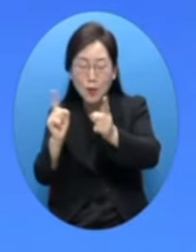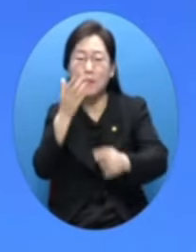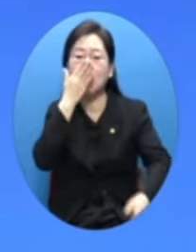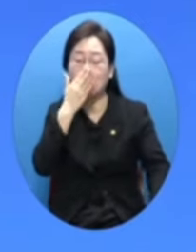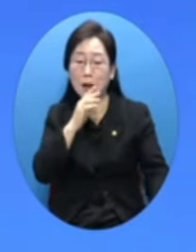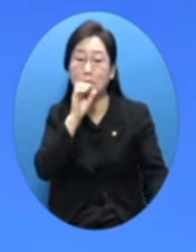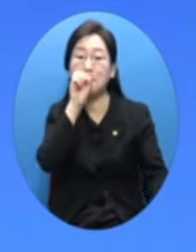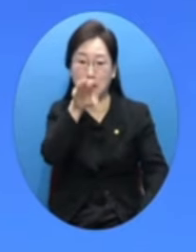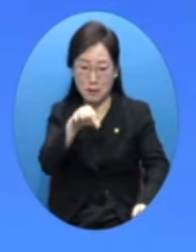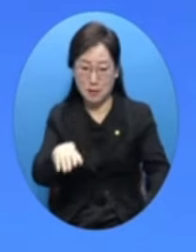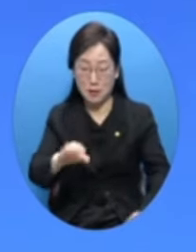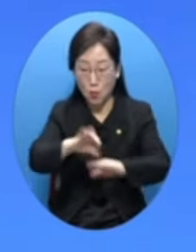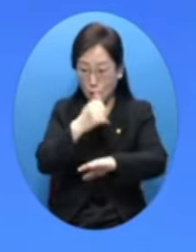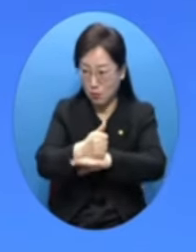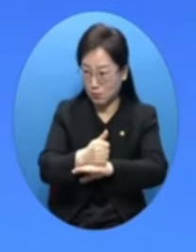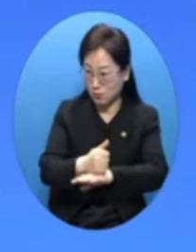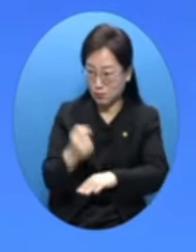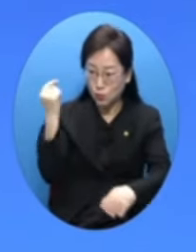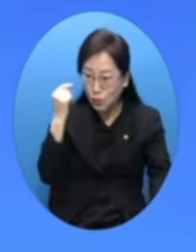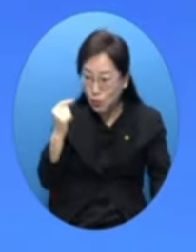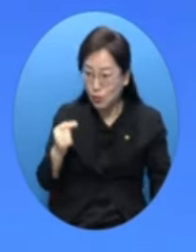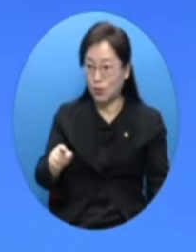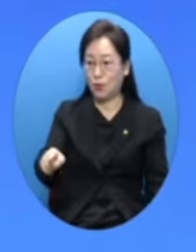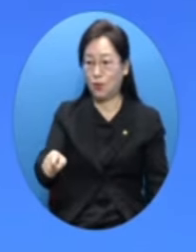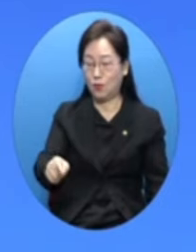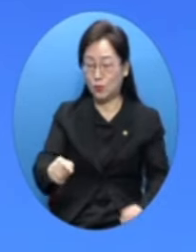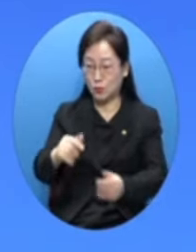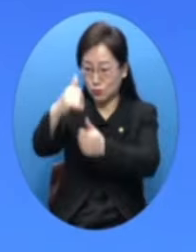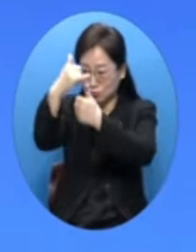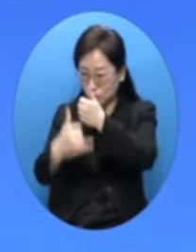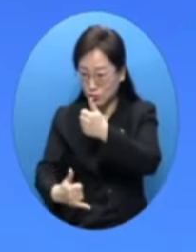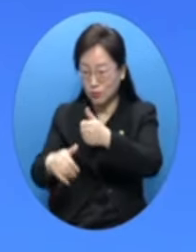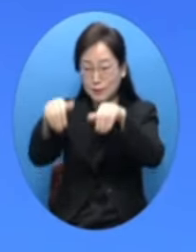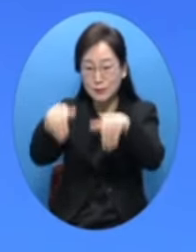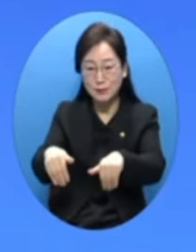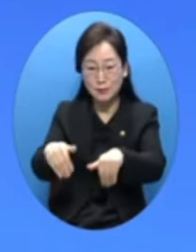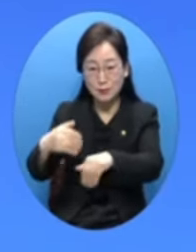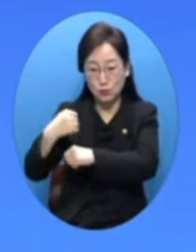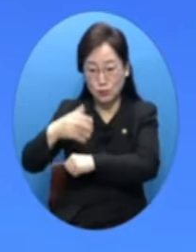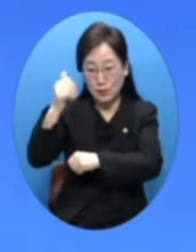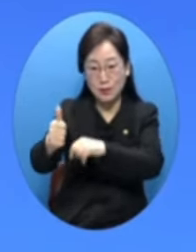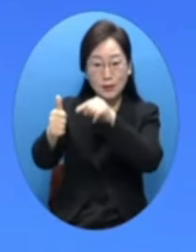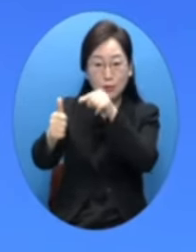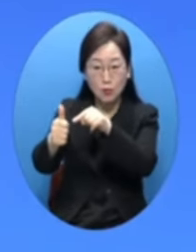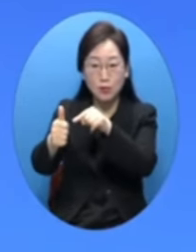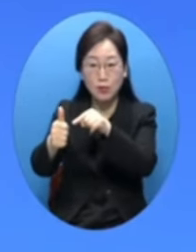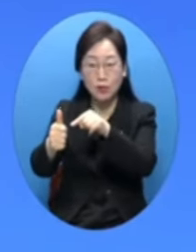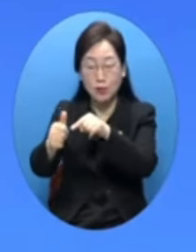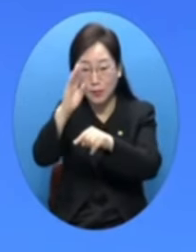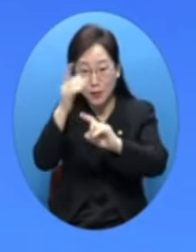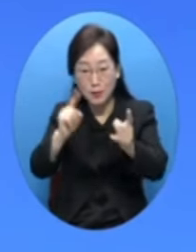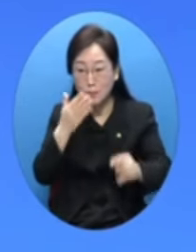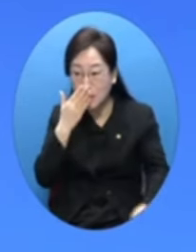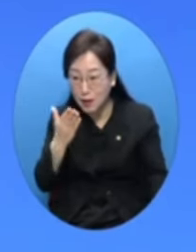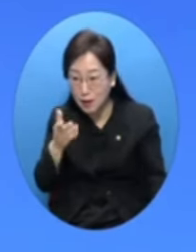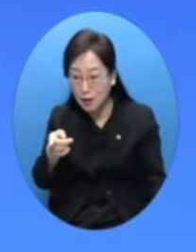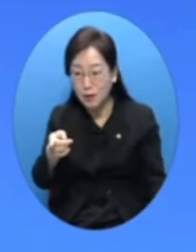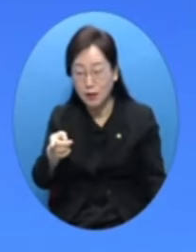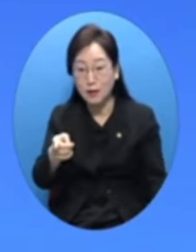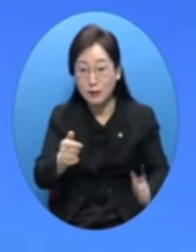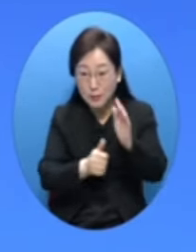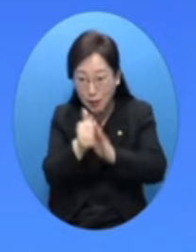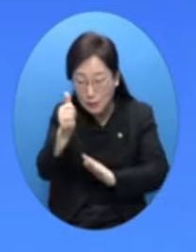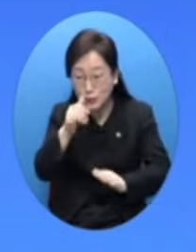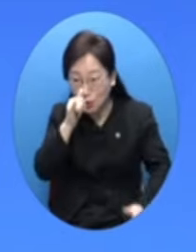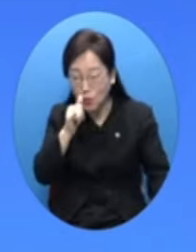왕도 자기의 충성스러운 신하 군대 장관이 병을 고칠 수 있다는 그 희망을